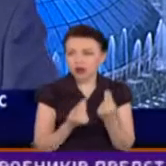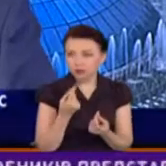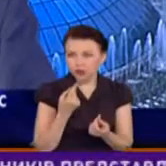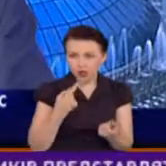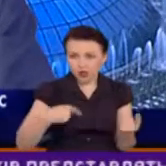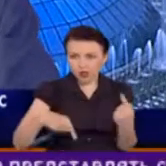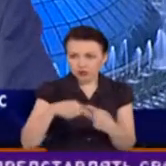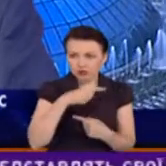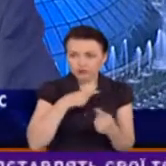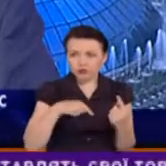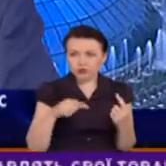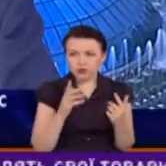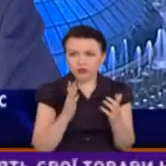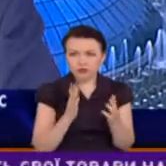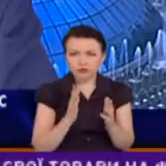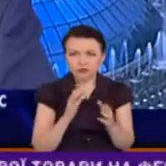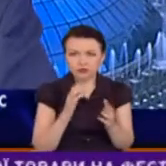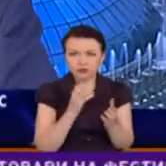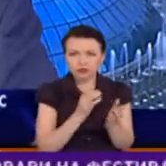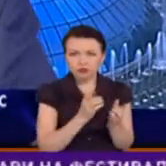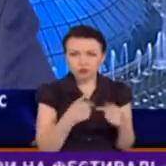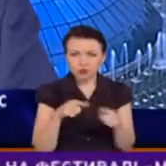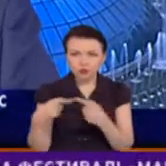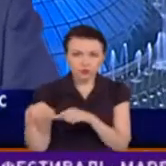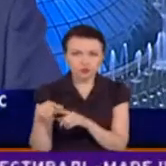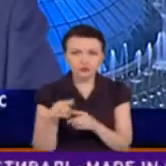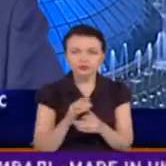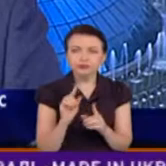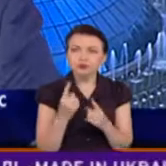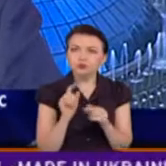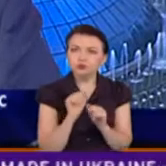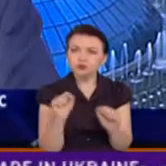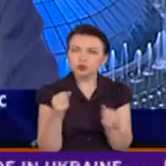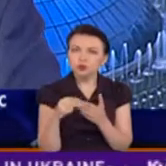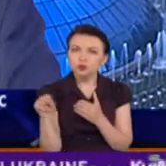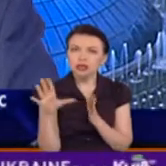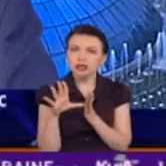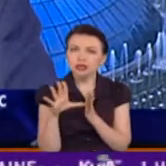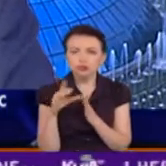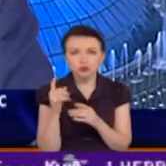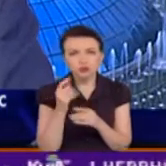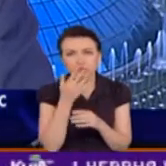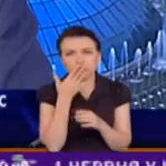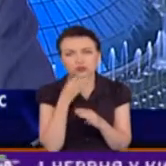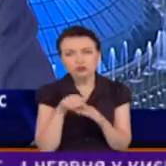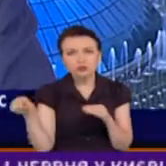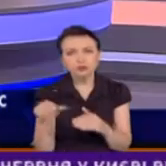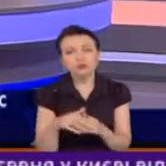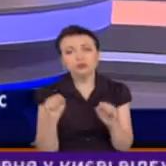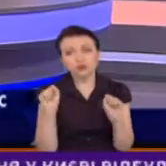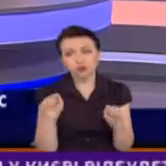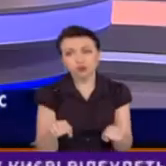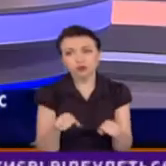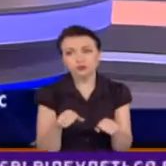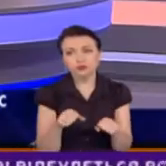двох структур, про які тут вже говорили. А чому не можна закуповувати електрику ззовні? Можна.